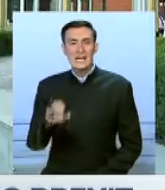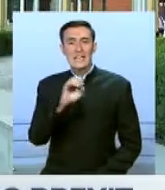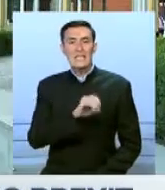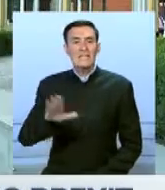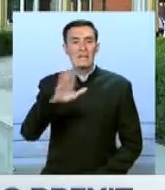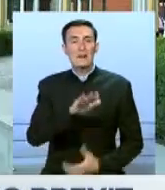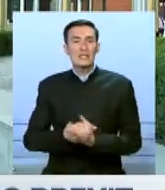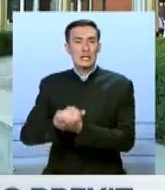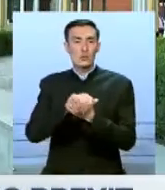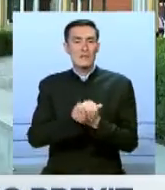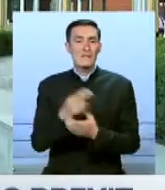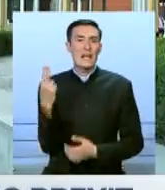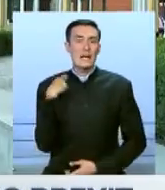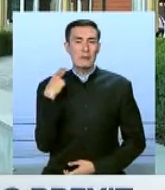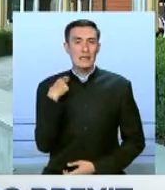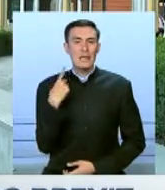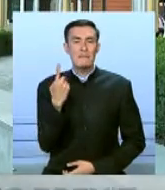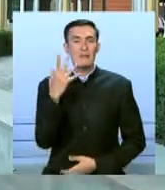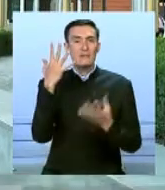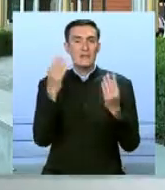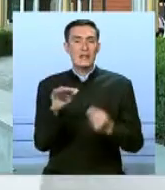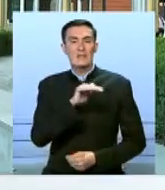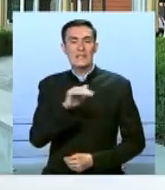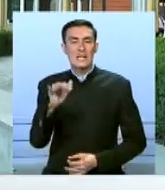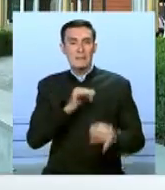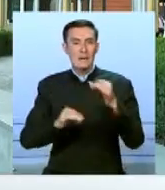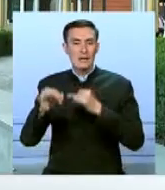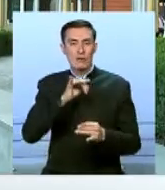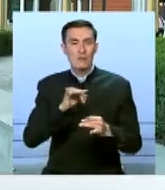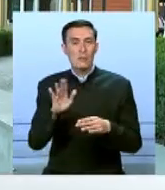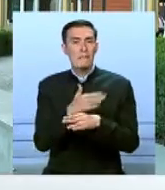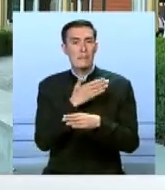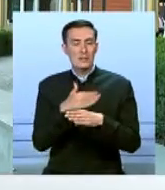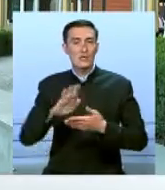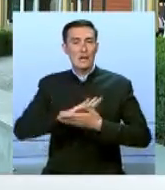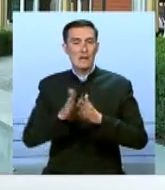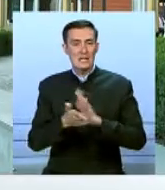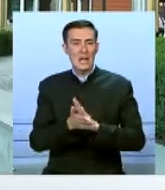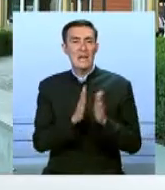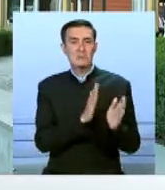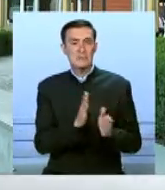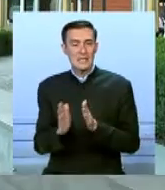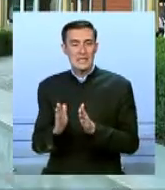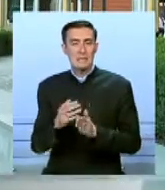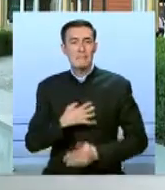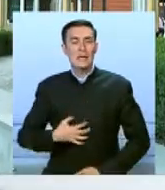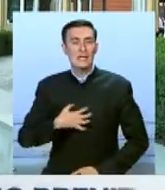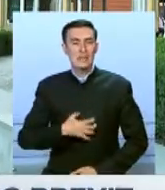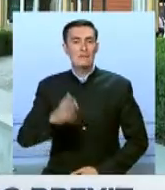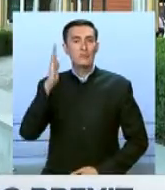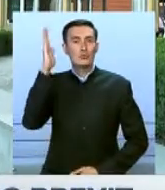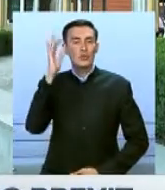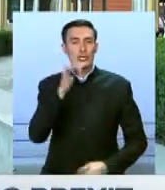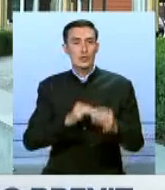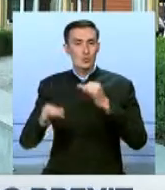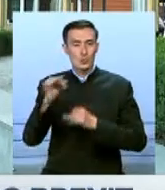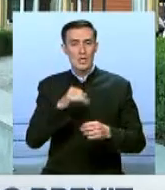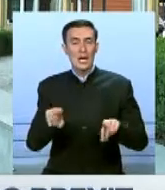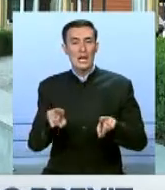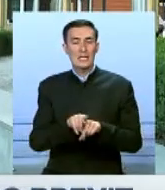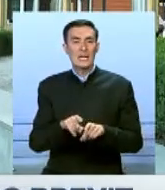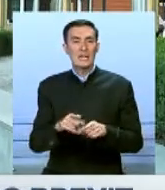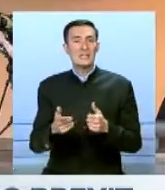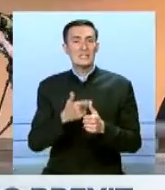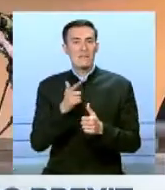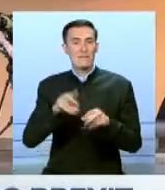Евросоюз и Великобритания в первый день официальных переговоров по Брекситу договорились о расписании и приоритетах будущих дискуссий о так